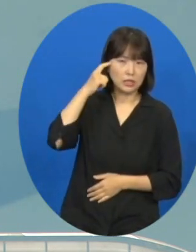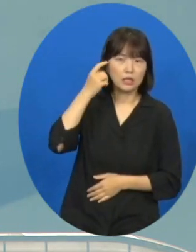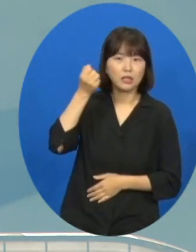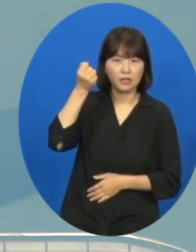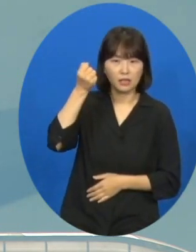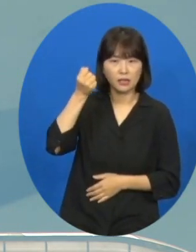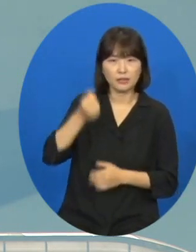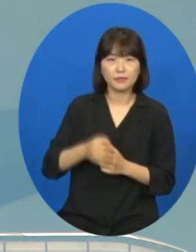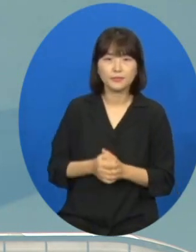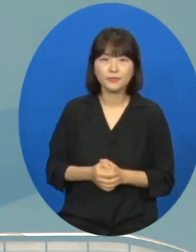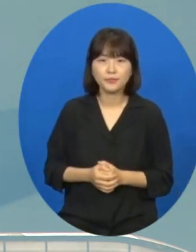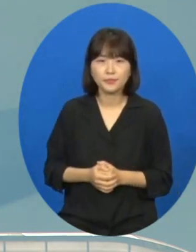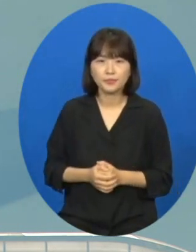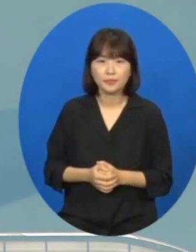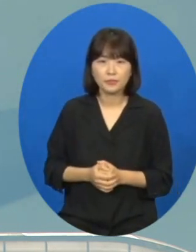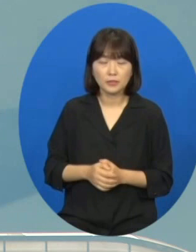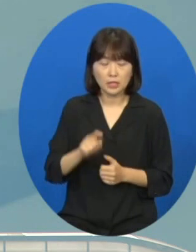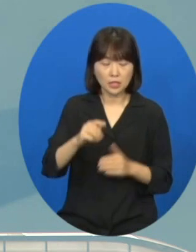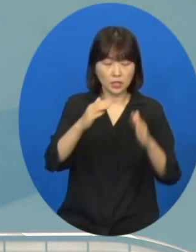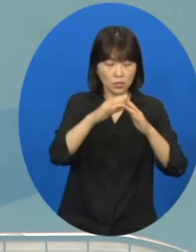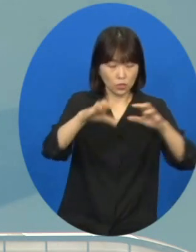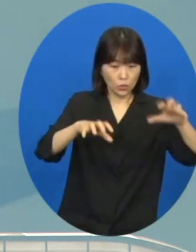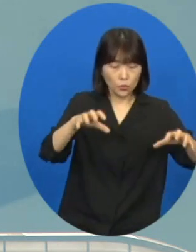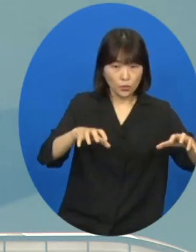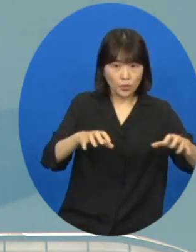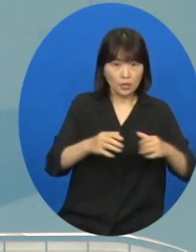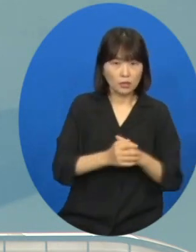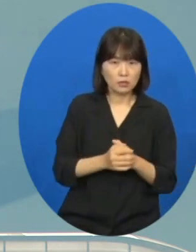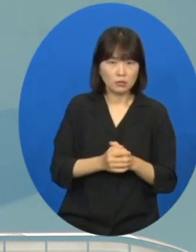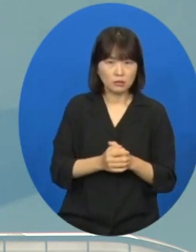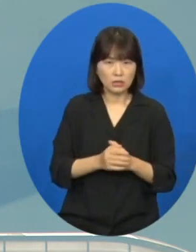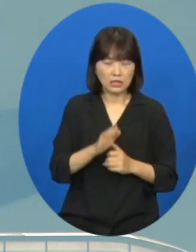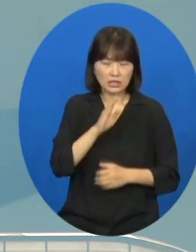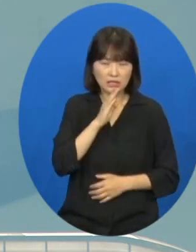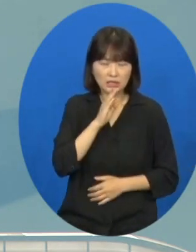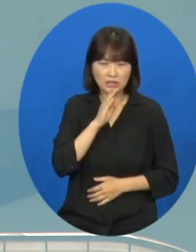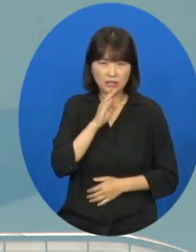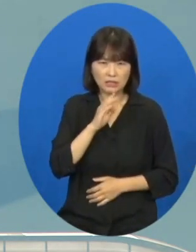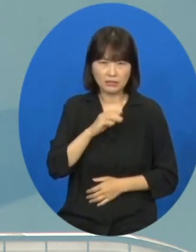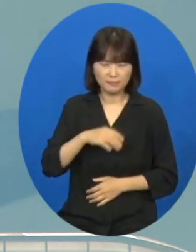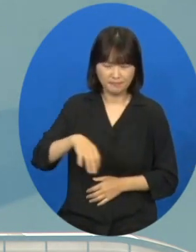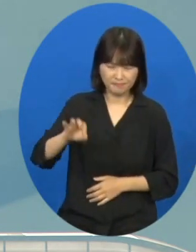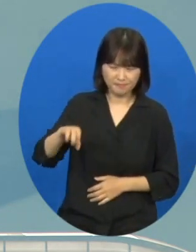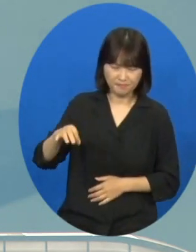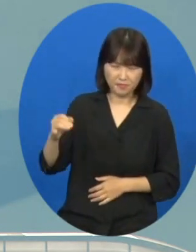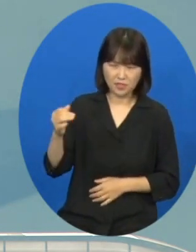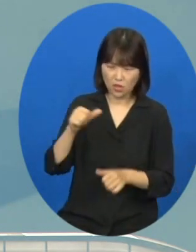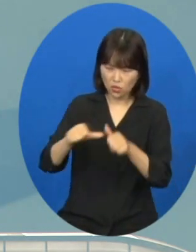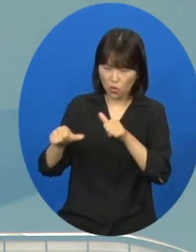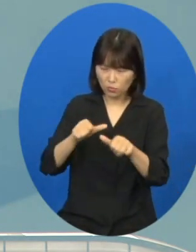그런데 그 동네에서 아주 천하다고 소문난